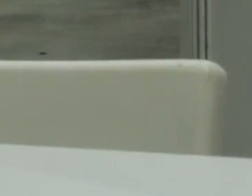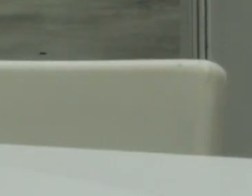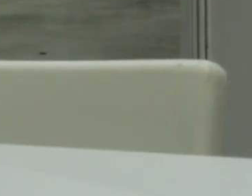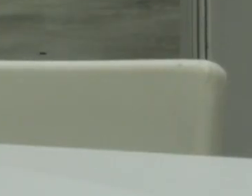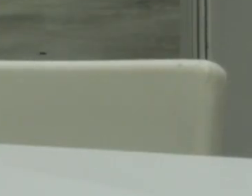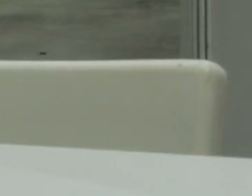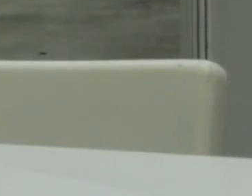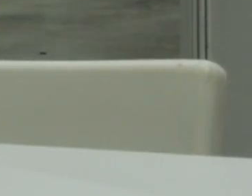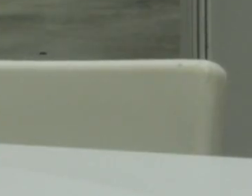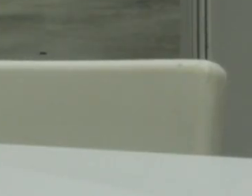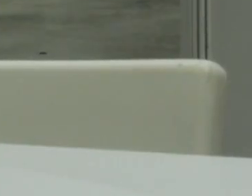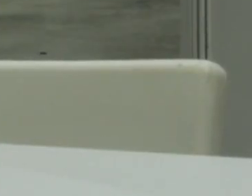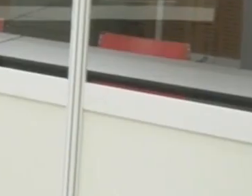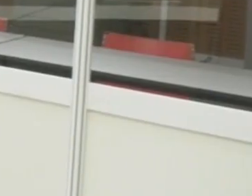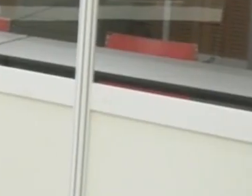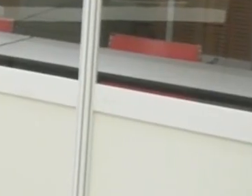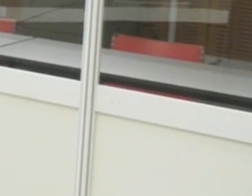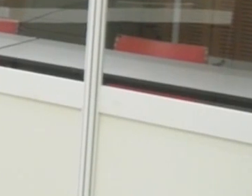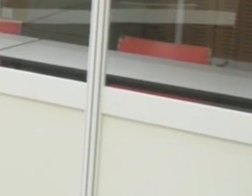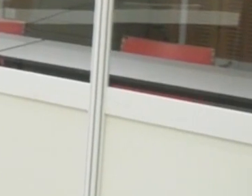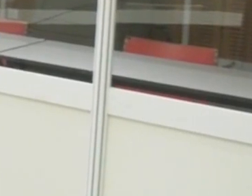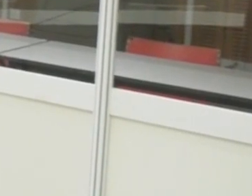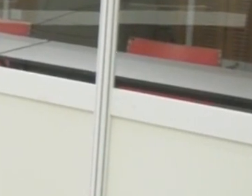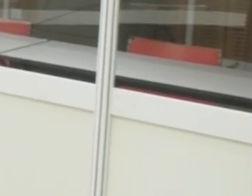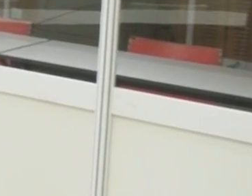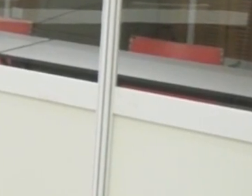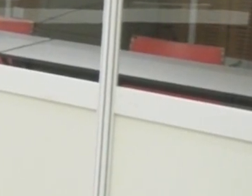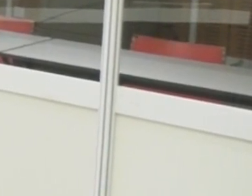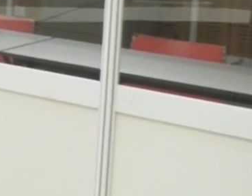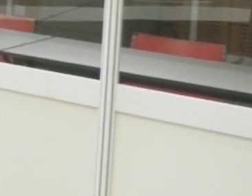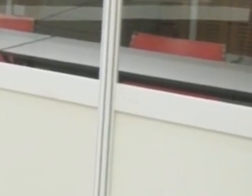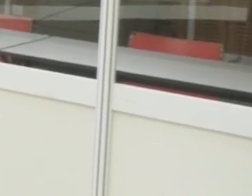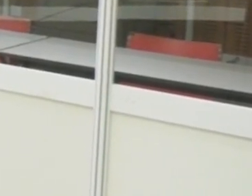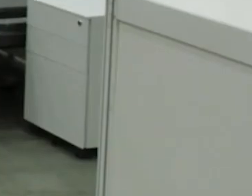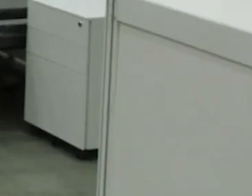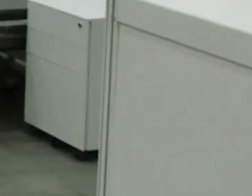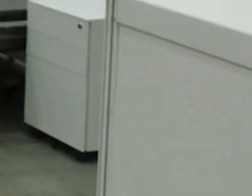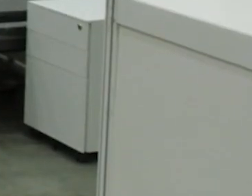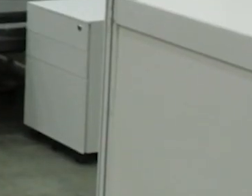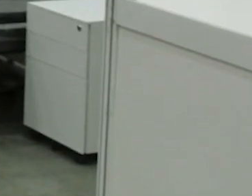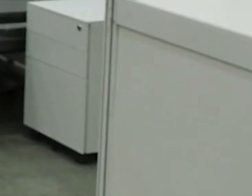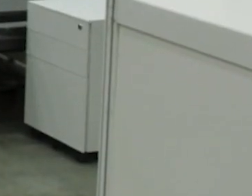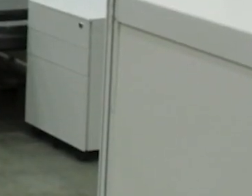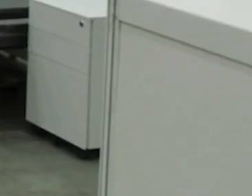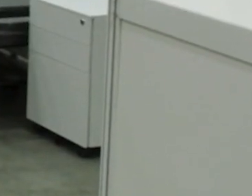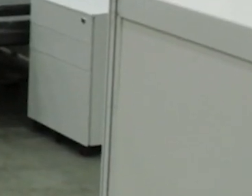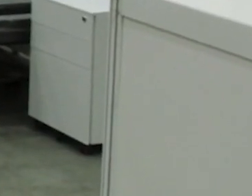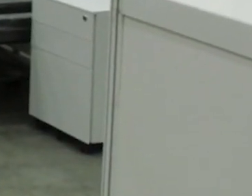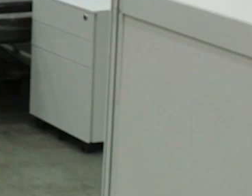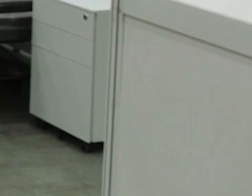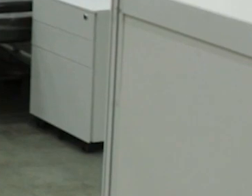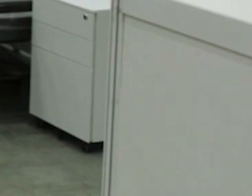di Serdang. Kita bawa mereka, kita rawat mereka sehingga sembuh dan dihantar pulang